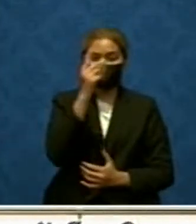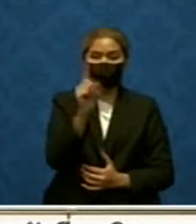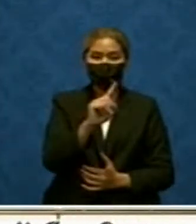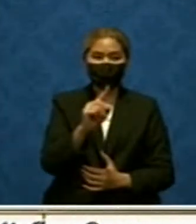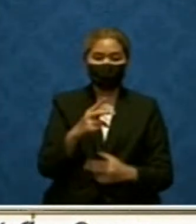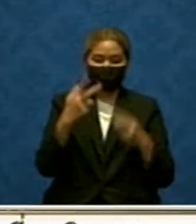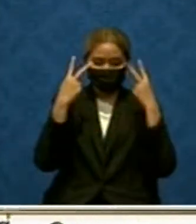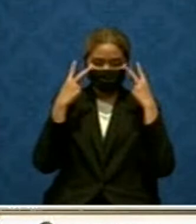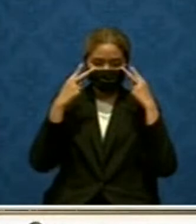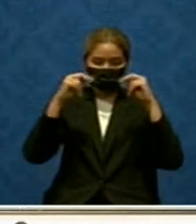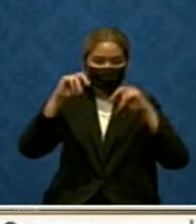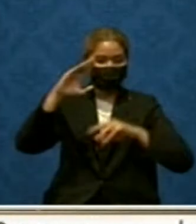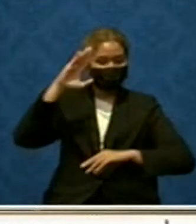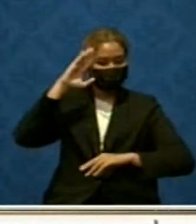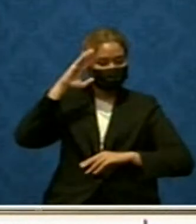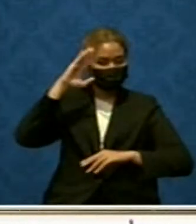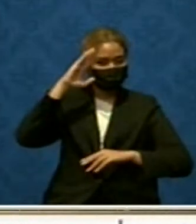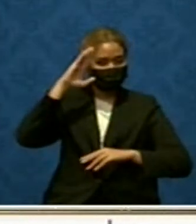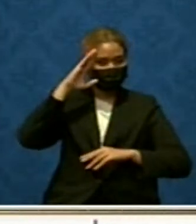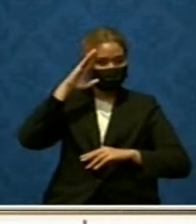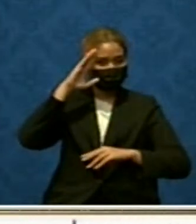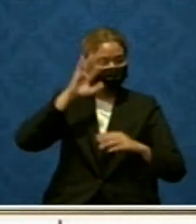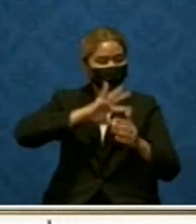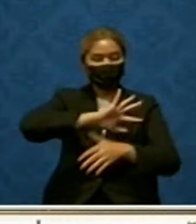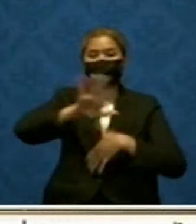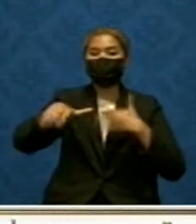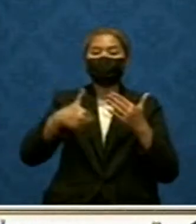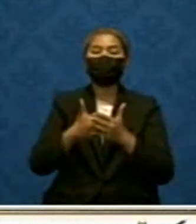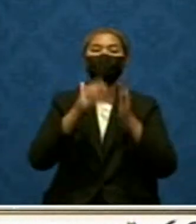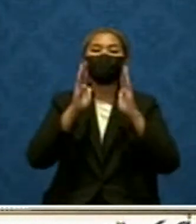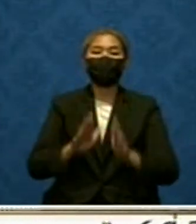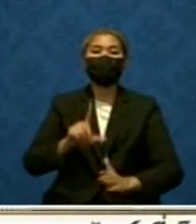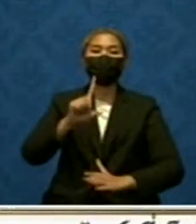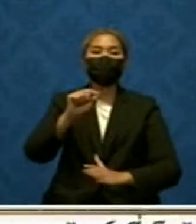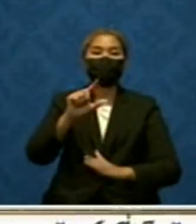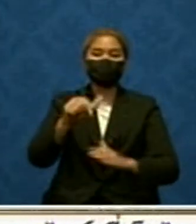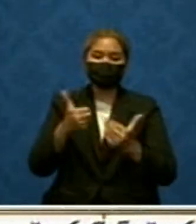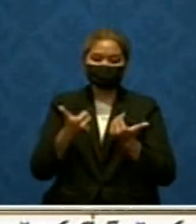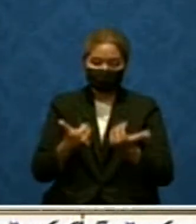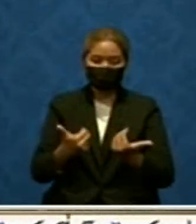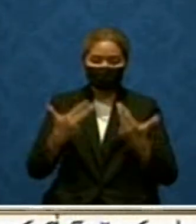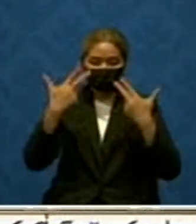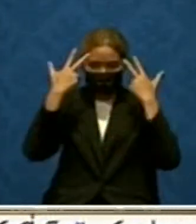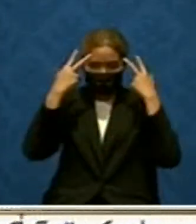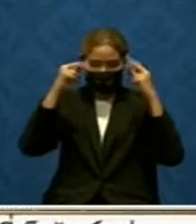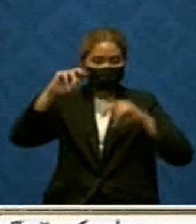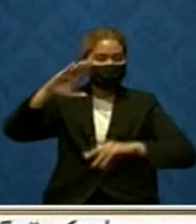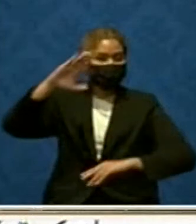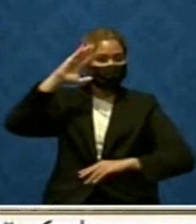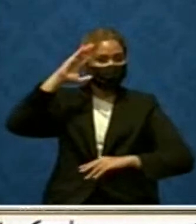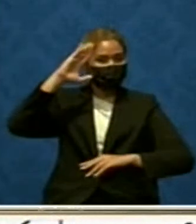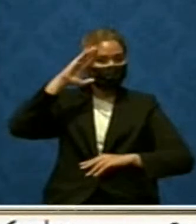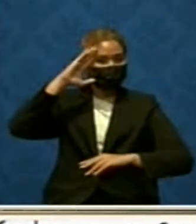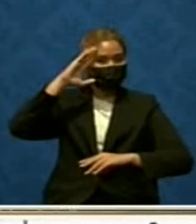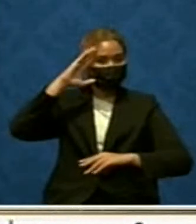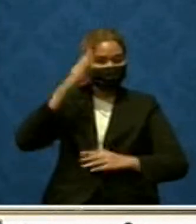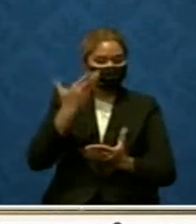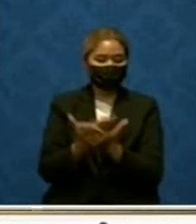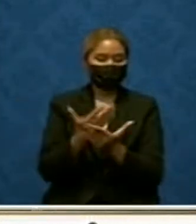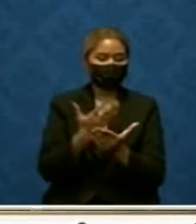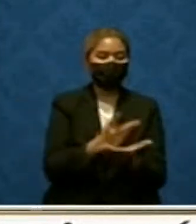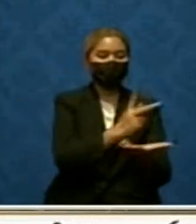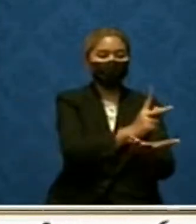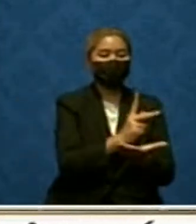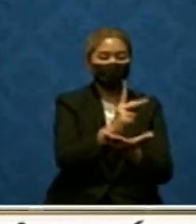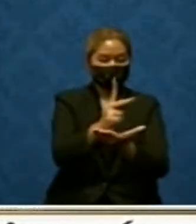ท่านเป็ายกคนเดียว ตลด 20 กคนที่มีในประเทศนี้รวมกันยัไม่เท่ท่านนกลติิ